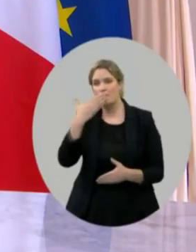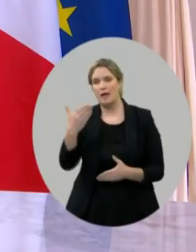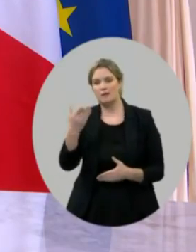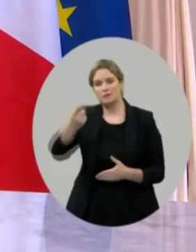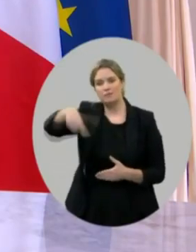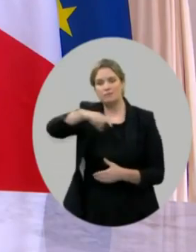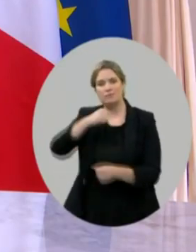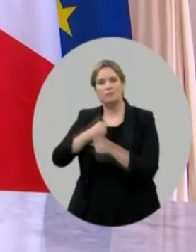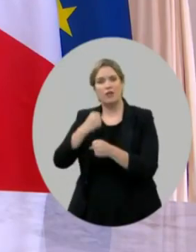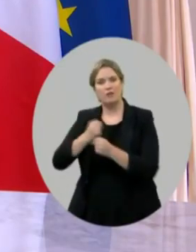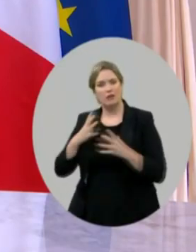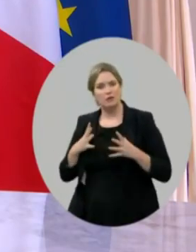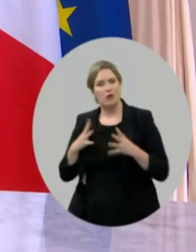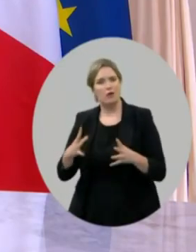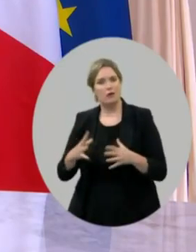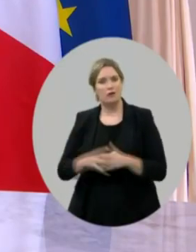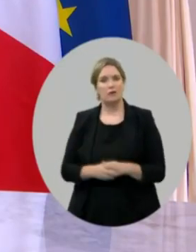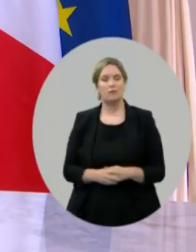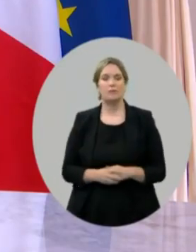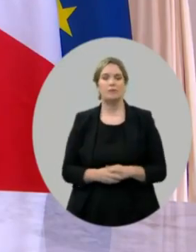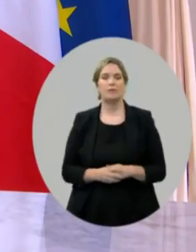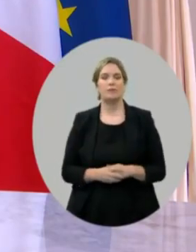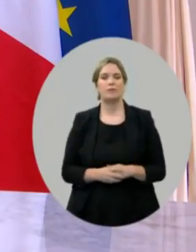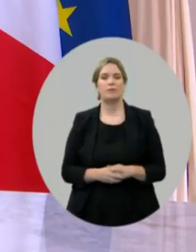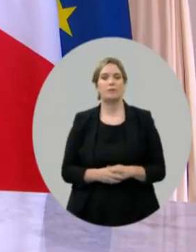engagement. Je sais aussi